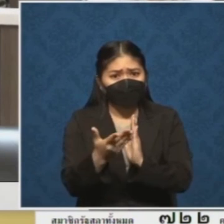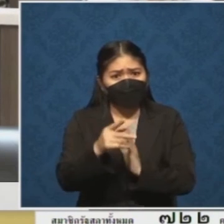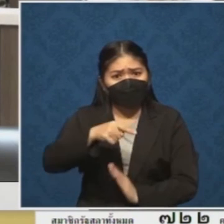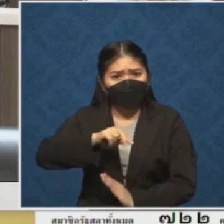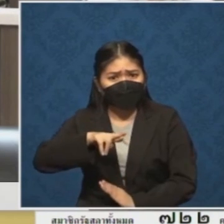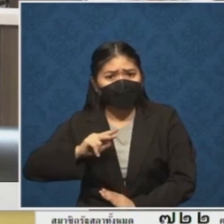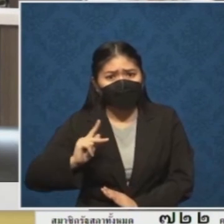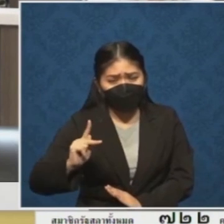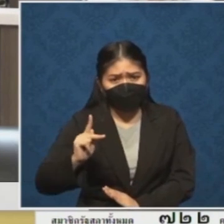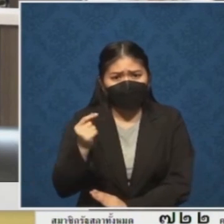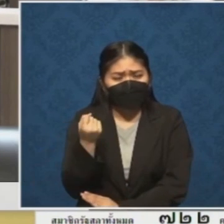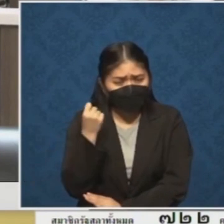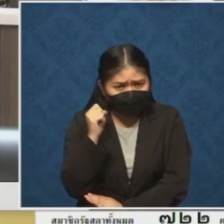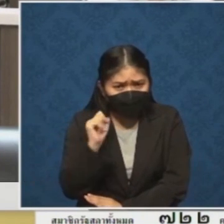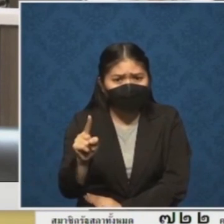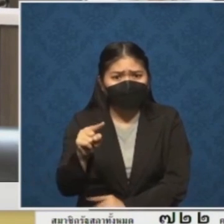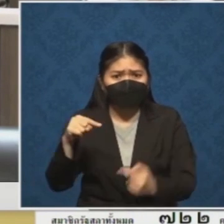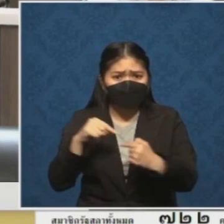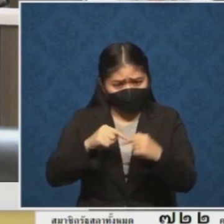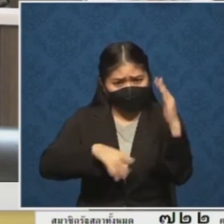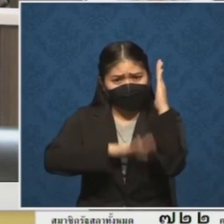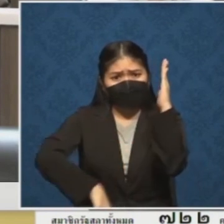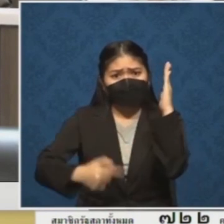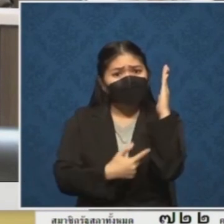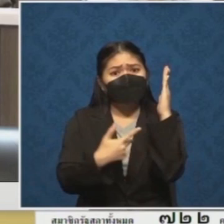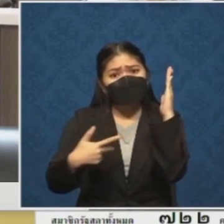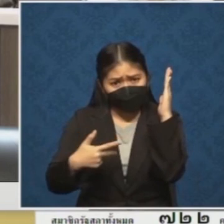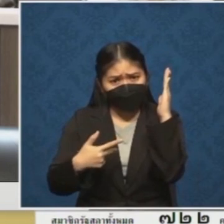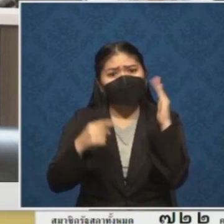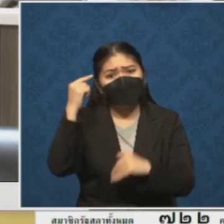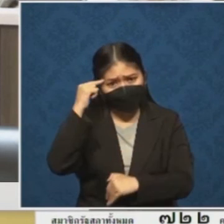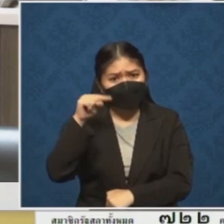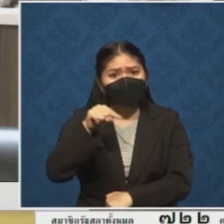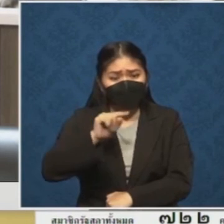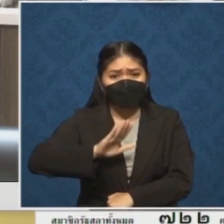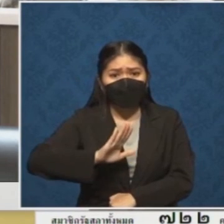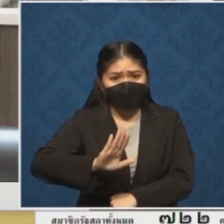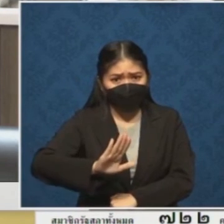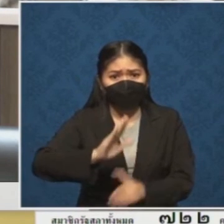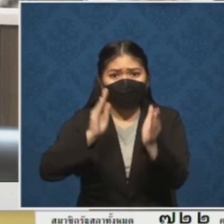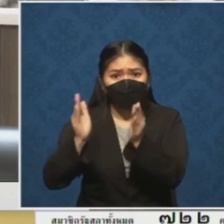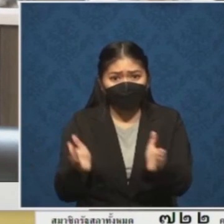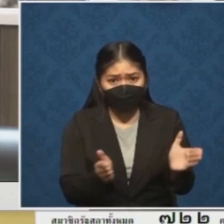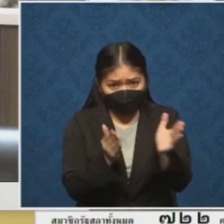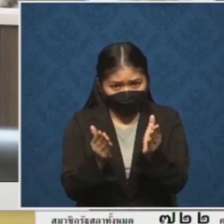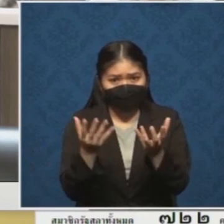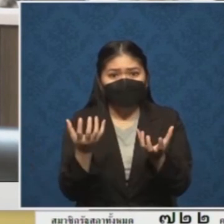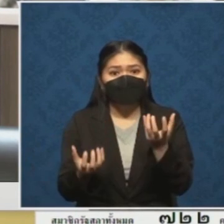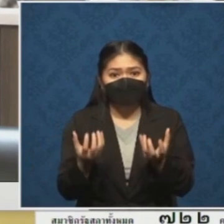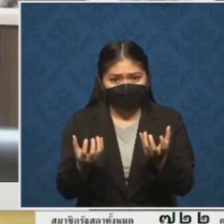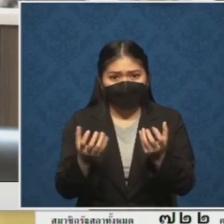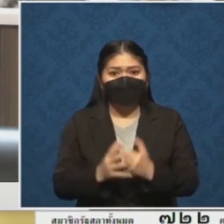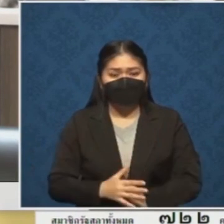ในพื้นที่3จังหวัดชายแดนภาคใต้นี้นะครับก็ถือว่าเป็นส่วนหนึ่งของกระบวนการยุติธรรมผ